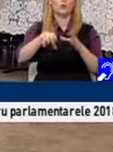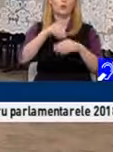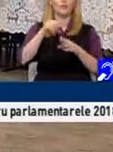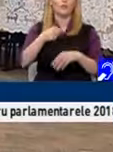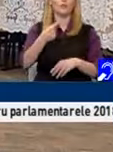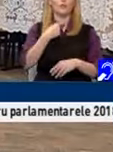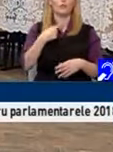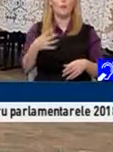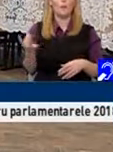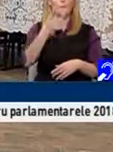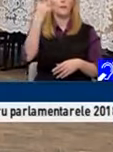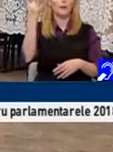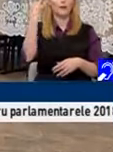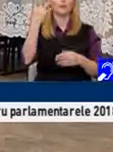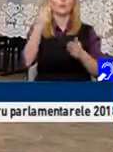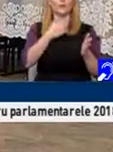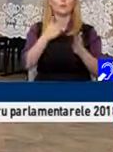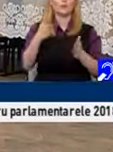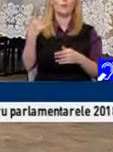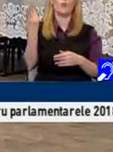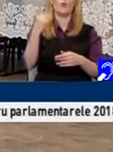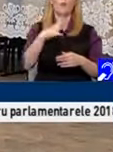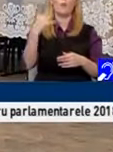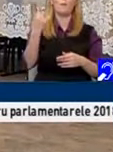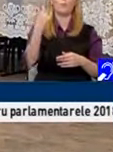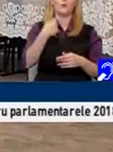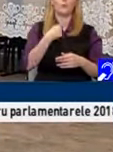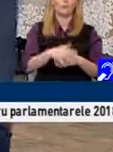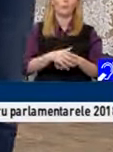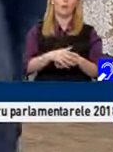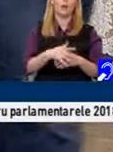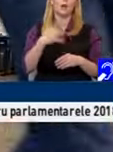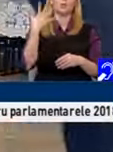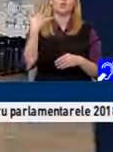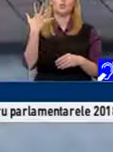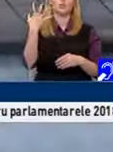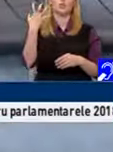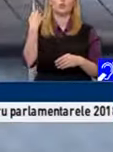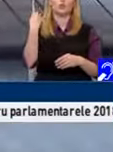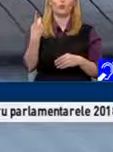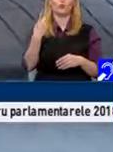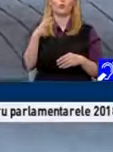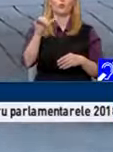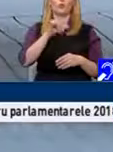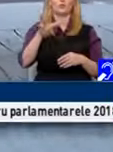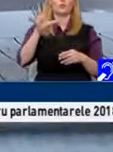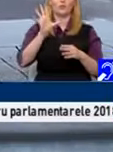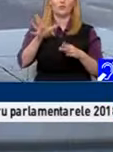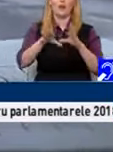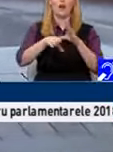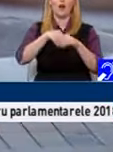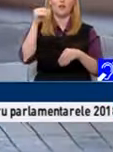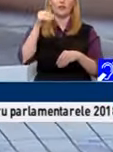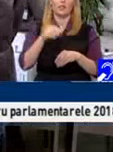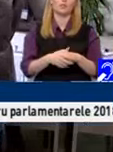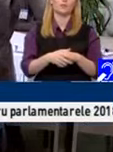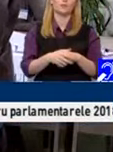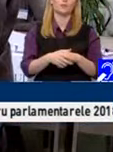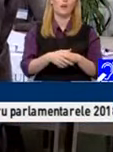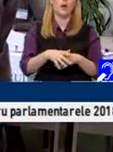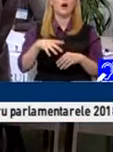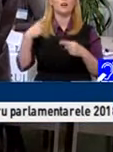vor vota în premieră după sistemul de vot mixt. 51 dintre cei 101 de deputați din legislativ vor fi aleși în circumscripții,